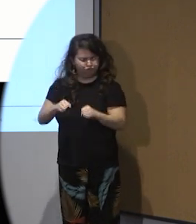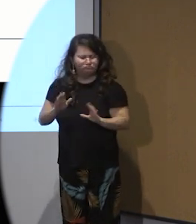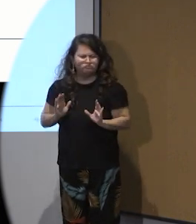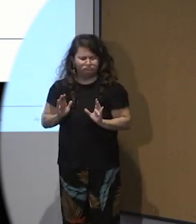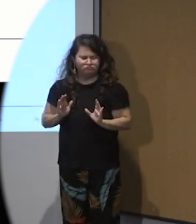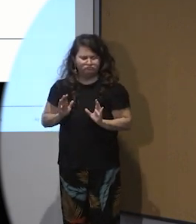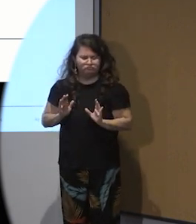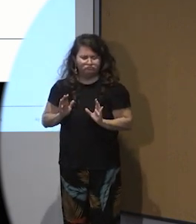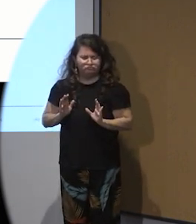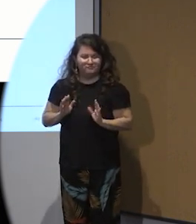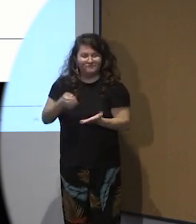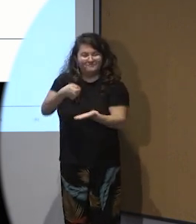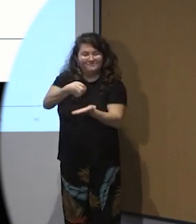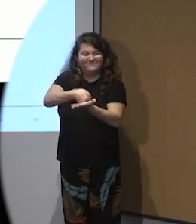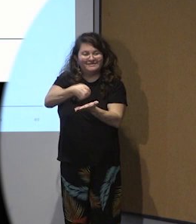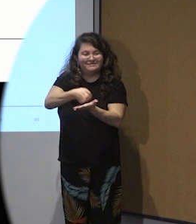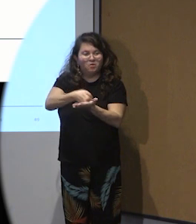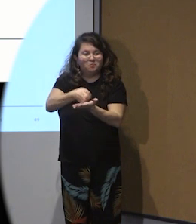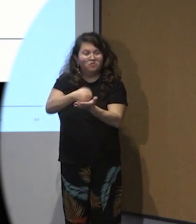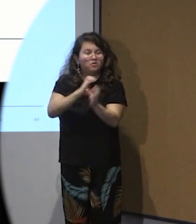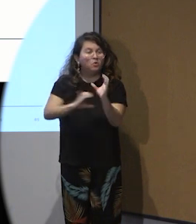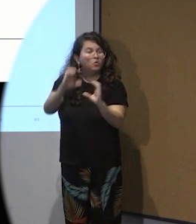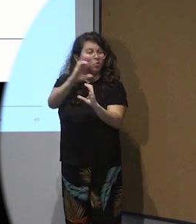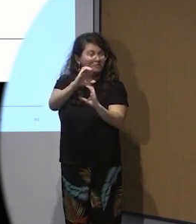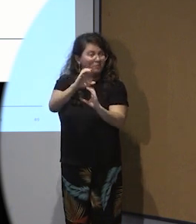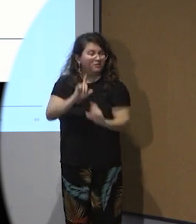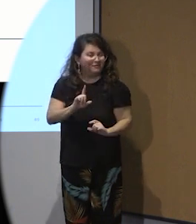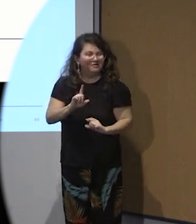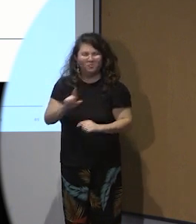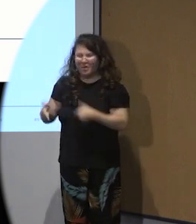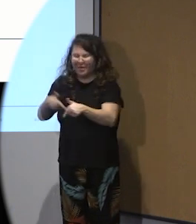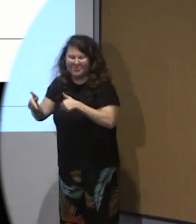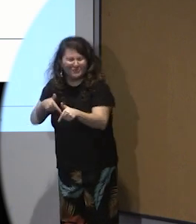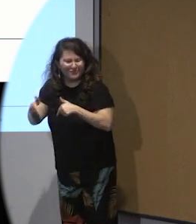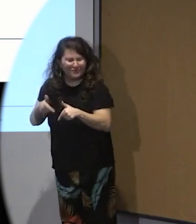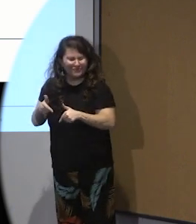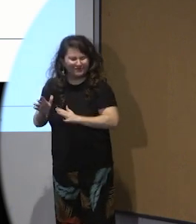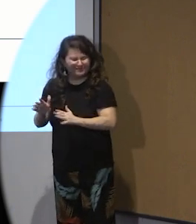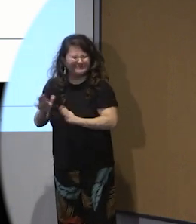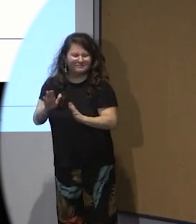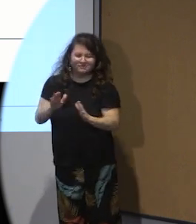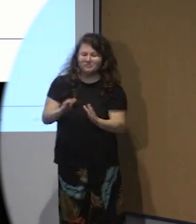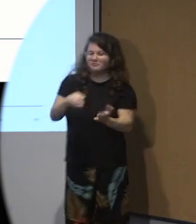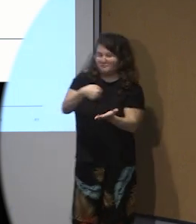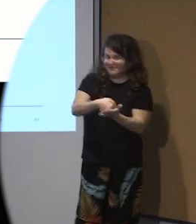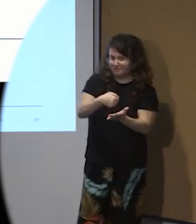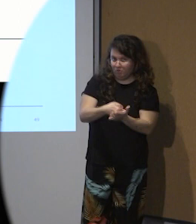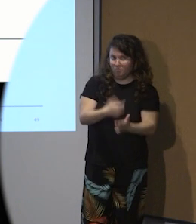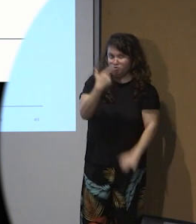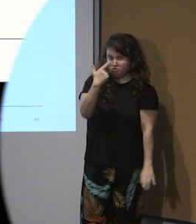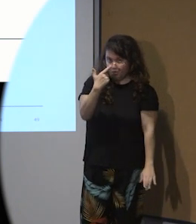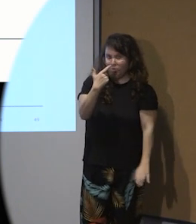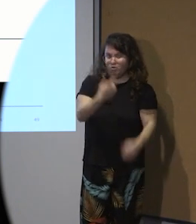Et minimum, en complément, donc pas que de la course à pied, minimum 2 entraînements en résistance, c'est-à-dire